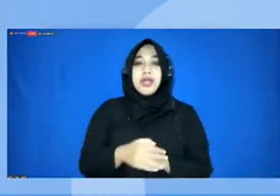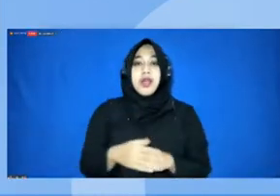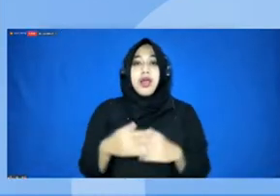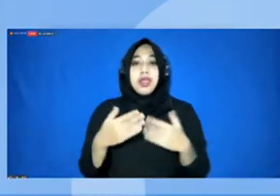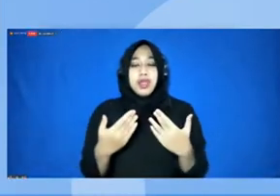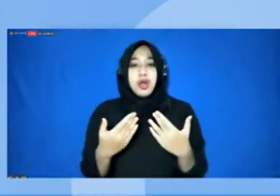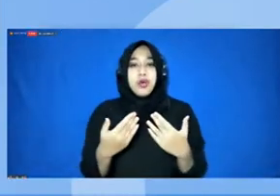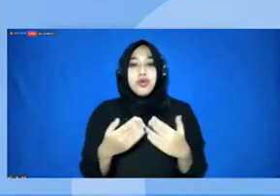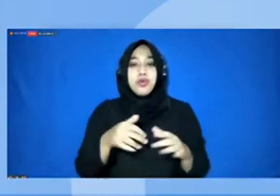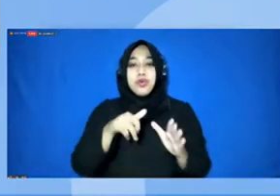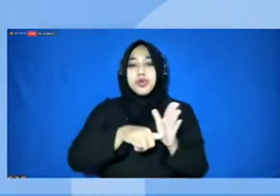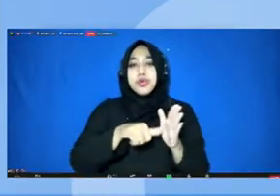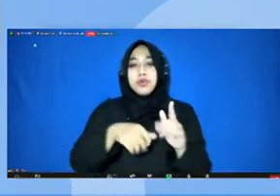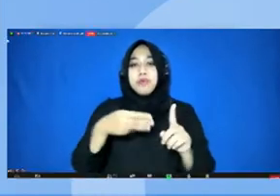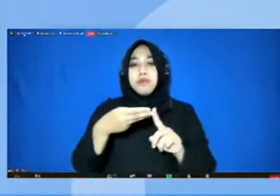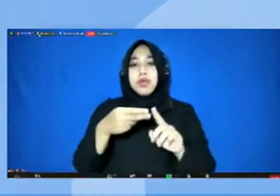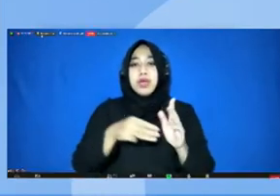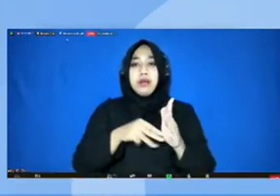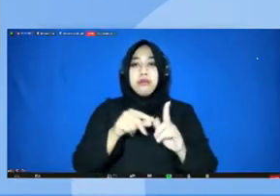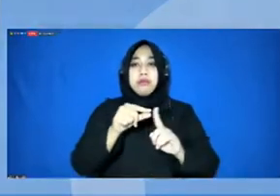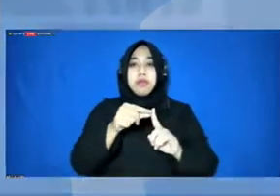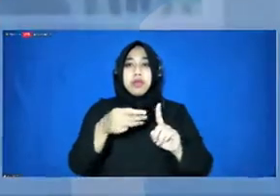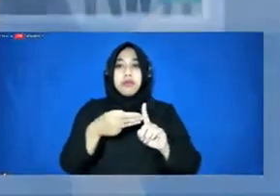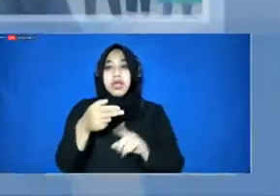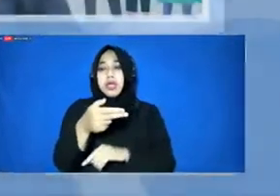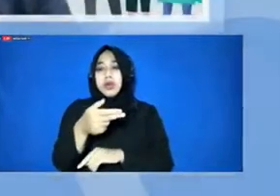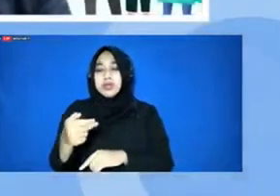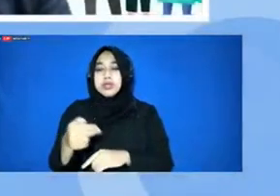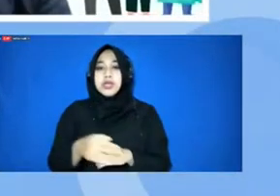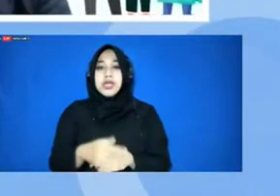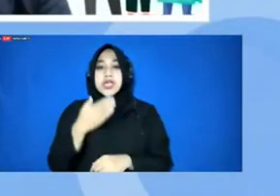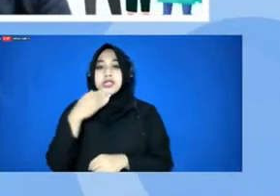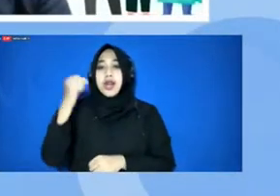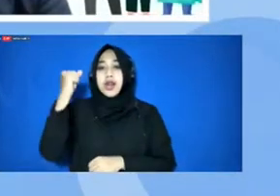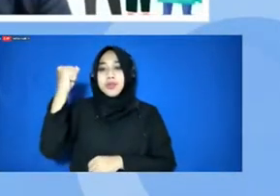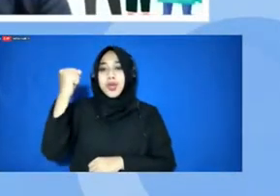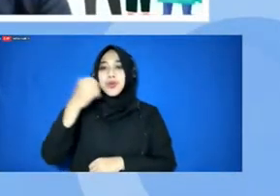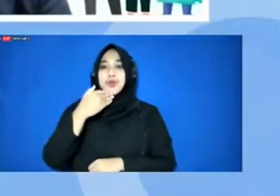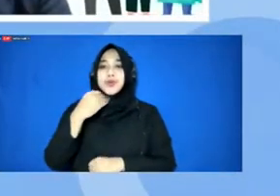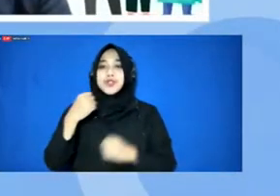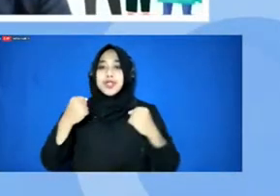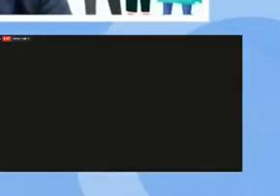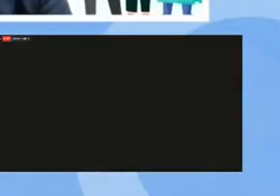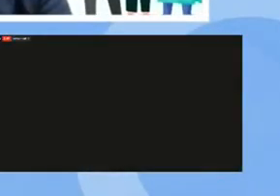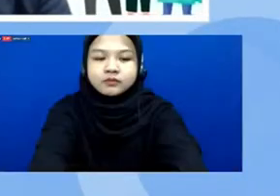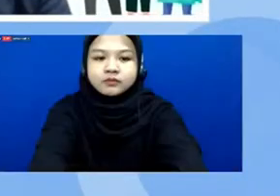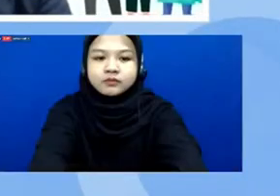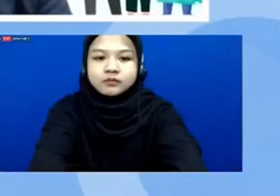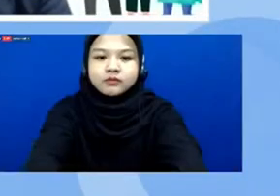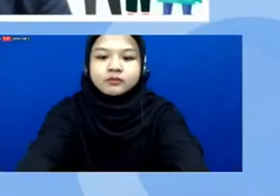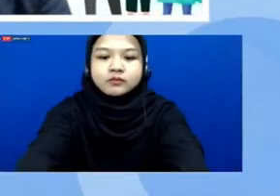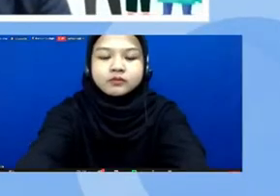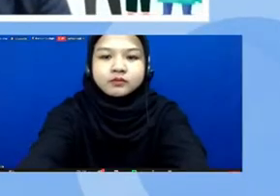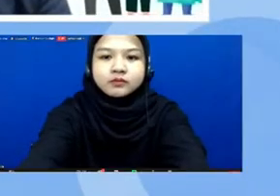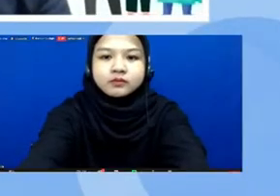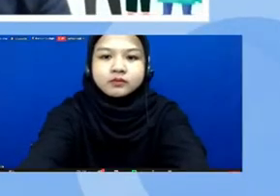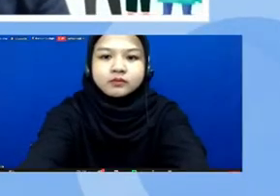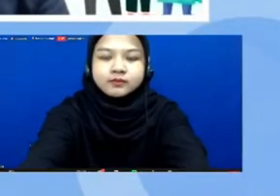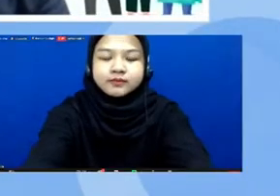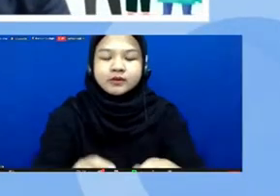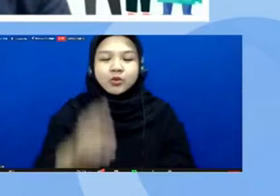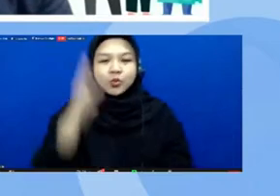melalui YouTube BNPB Indonesia. Salam tangguh, sehat dan inklusi. Wassalamualaikum warahmatullahi